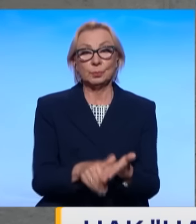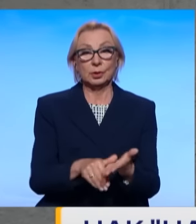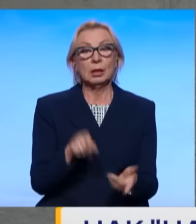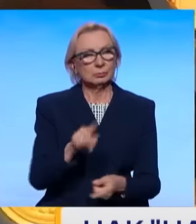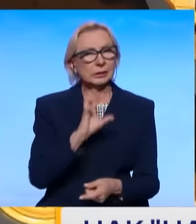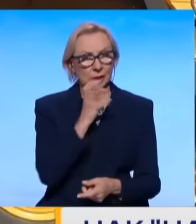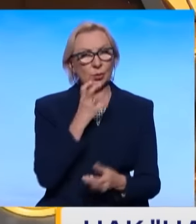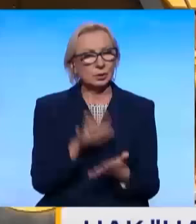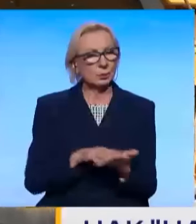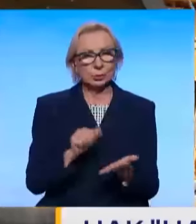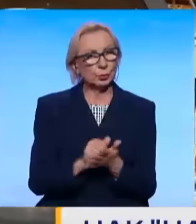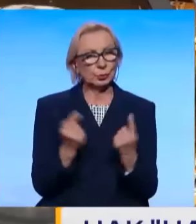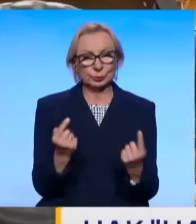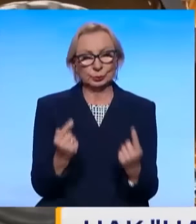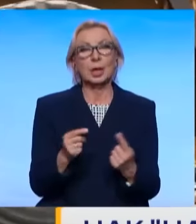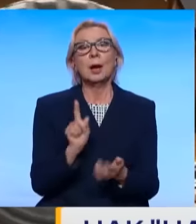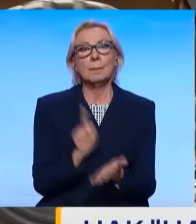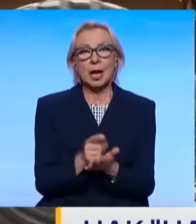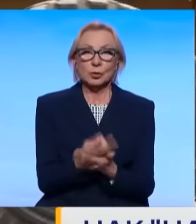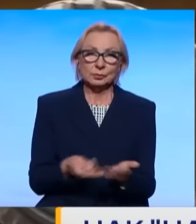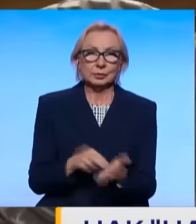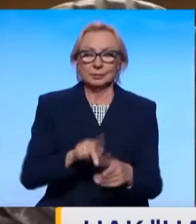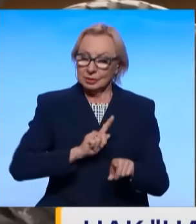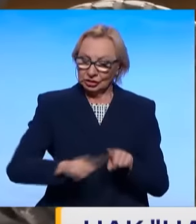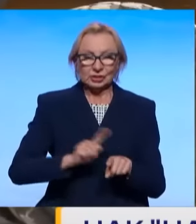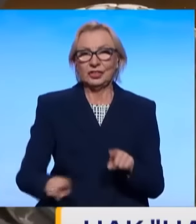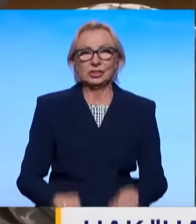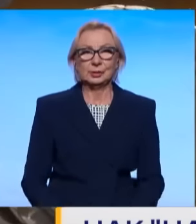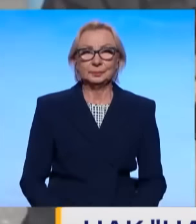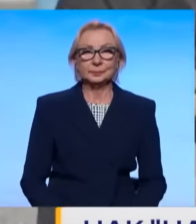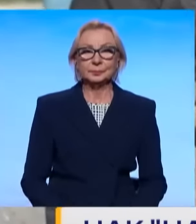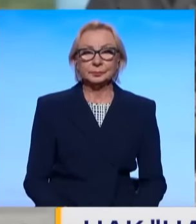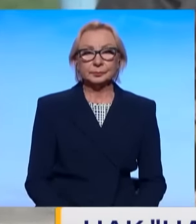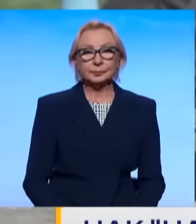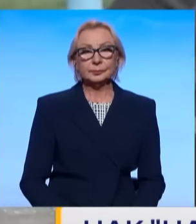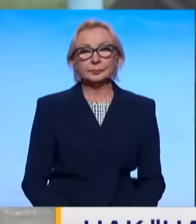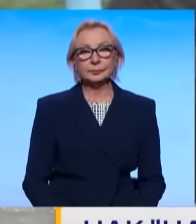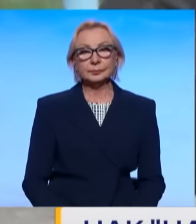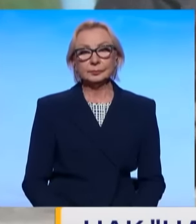серйозні пошкодження, навчальний заклад мають відновити якнайшвидше.